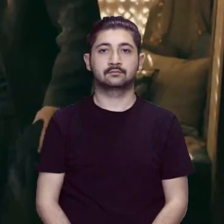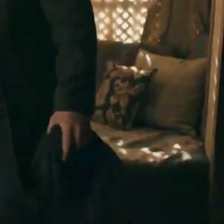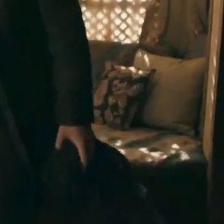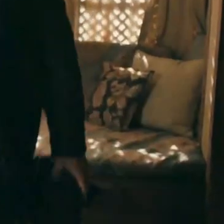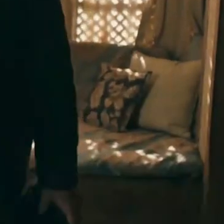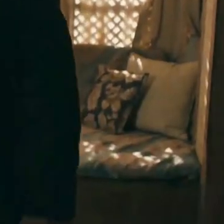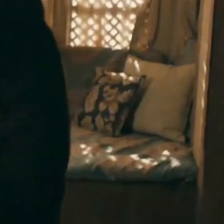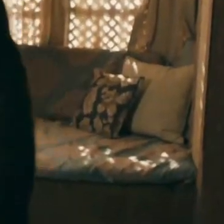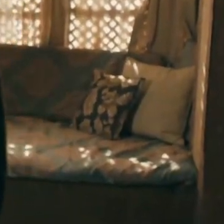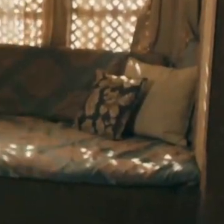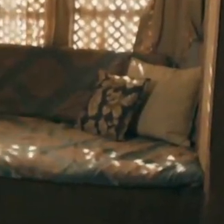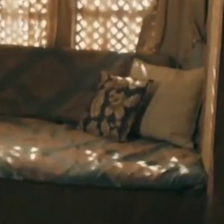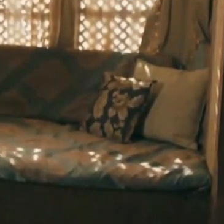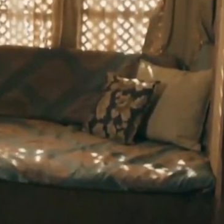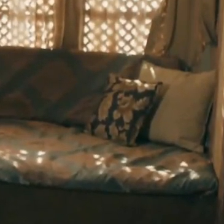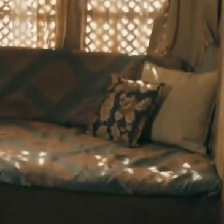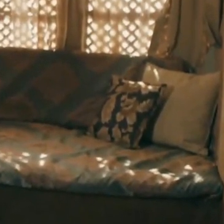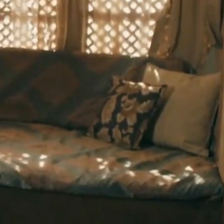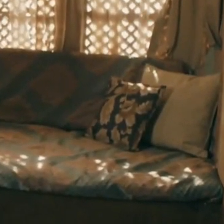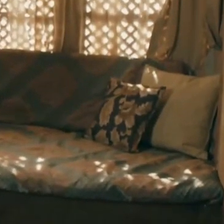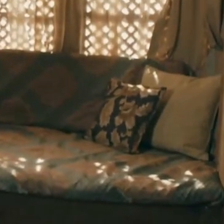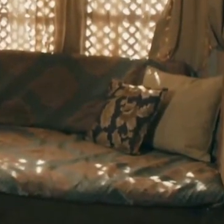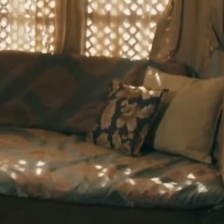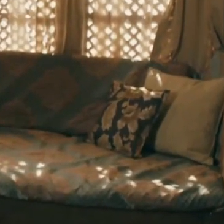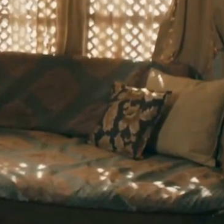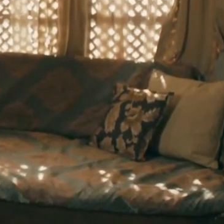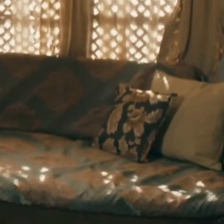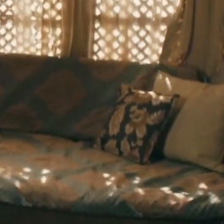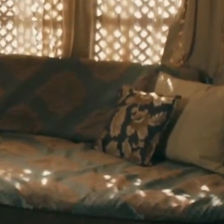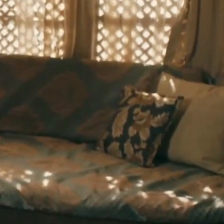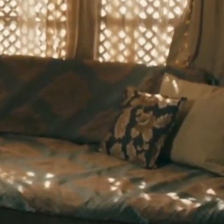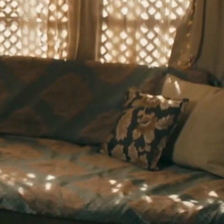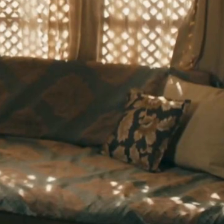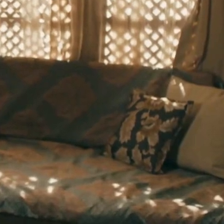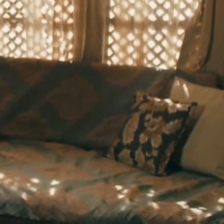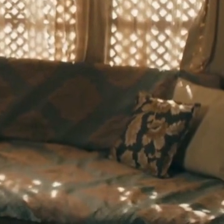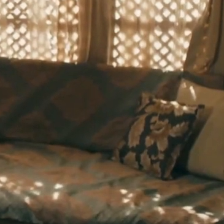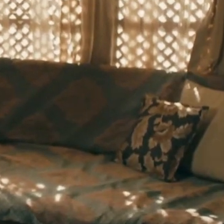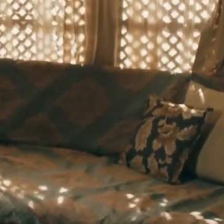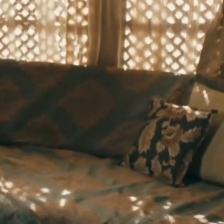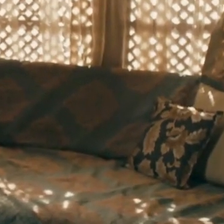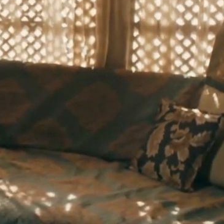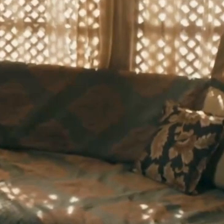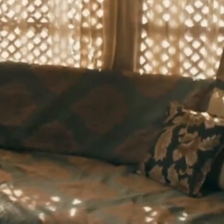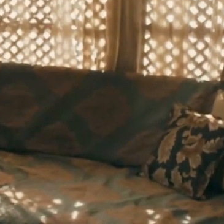Gülümseyerek sırtlarını sıvazlayıp yolcu etti. İki kardeş merdivenlere yönelerek gözden kayboldu.